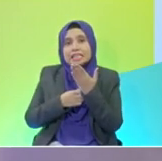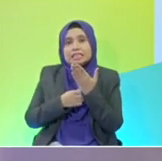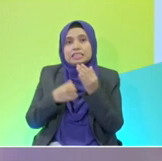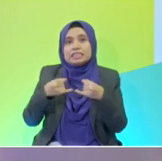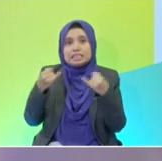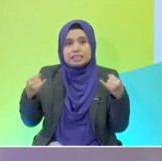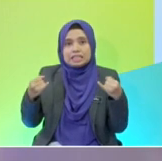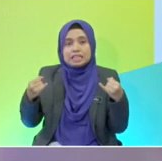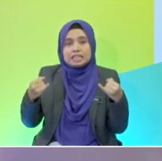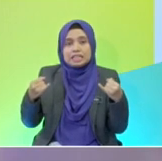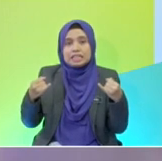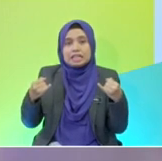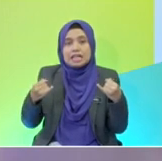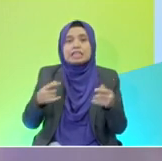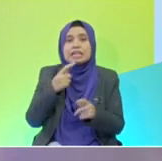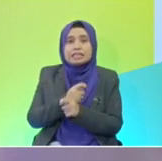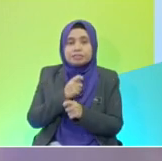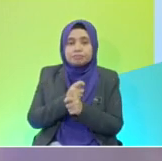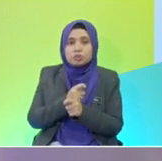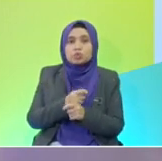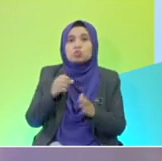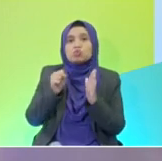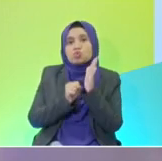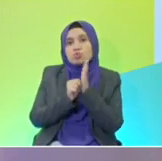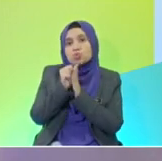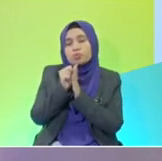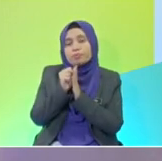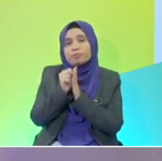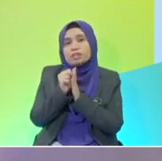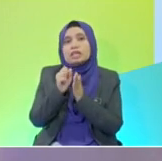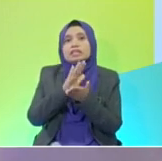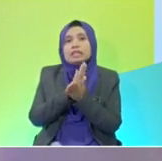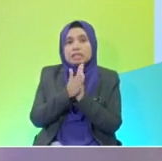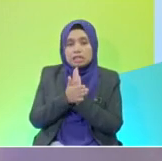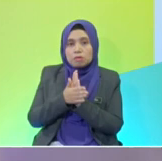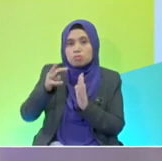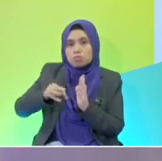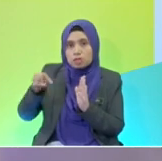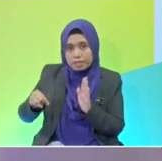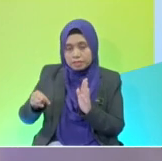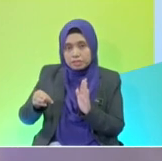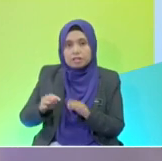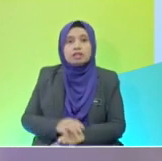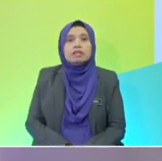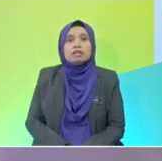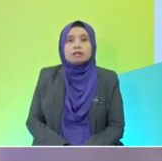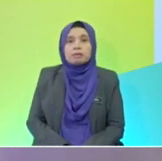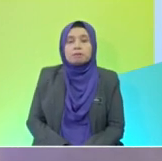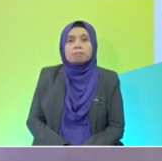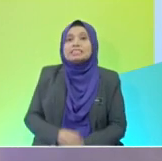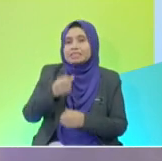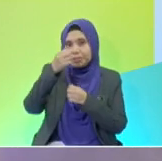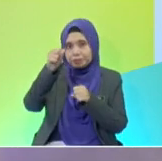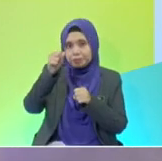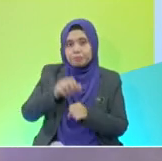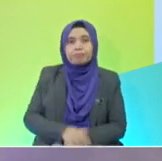dari kaidah tekanan jadi dekat sini murid perlu daripada sekarang lah